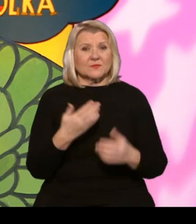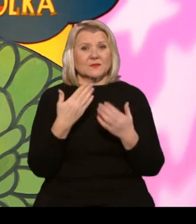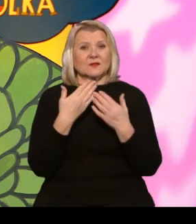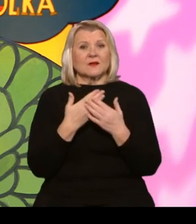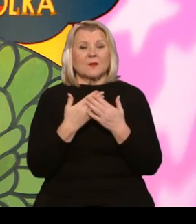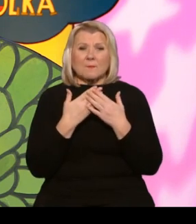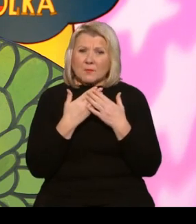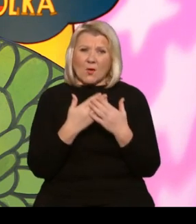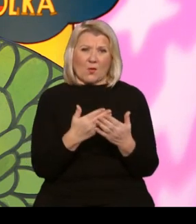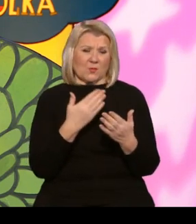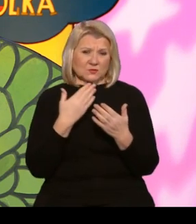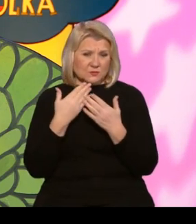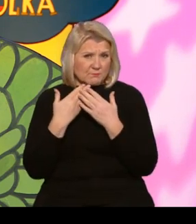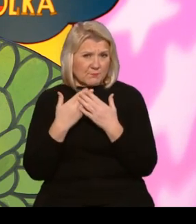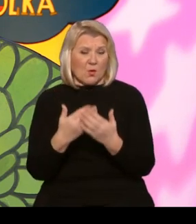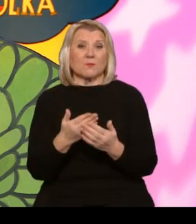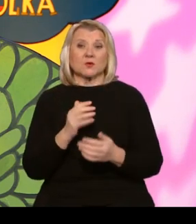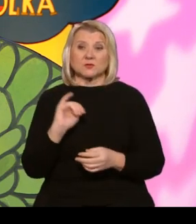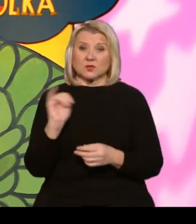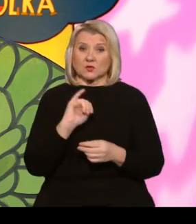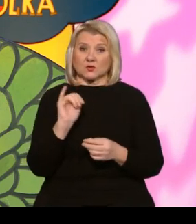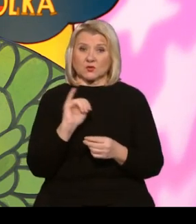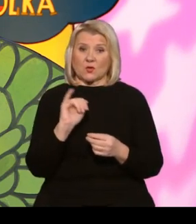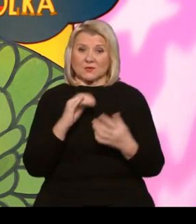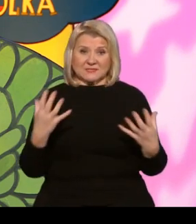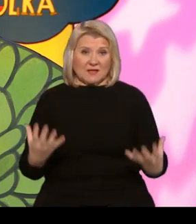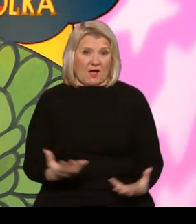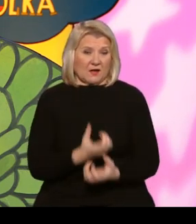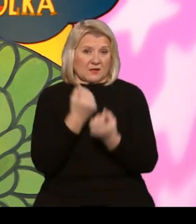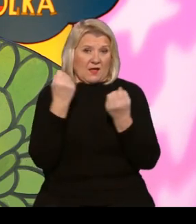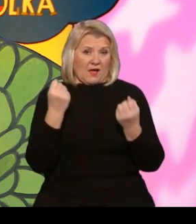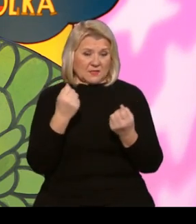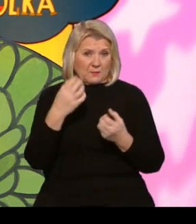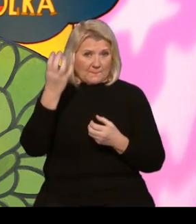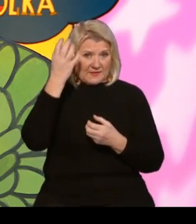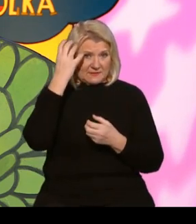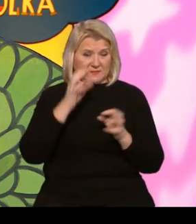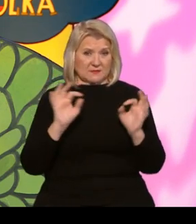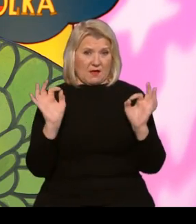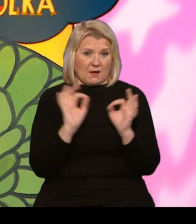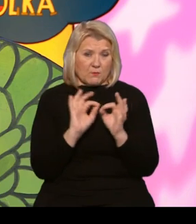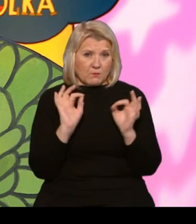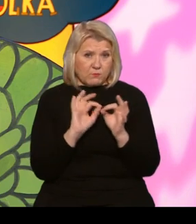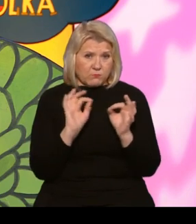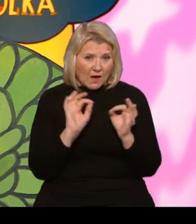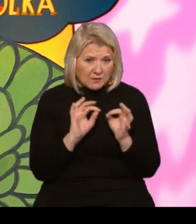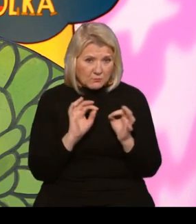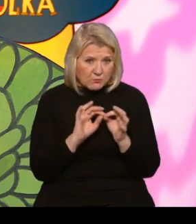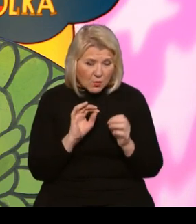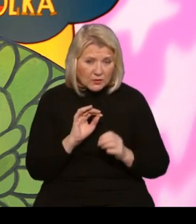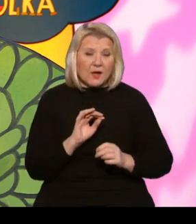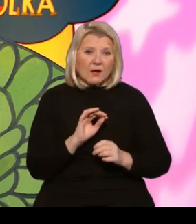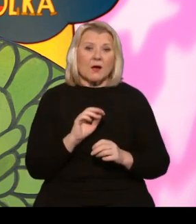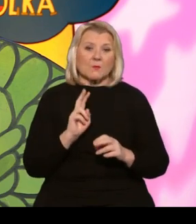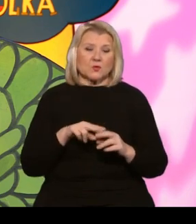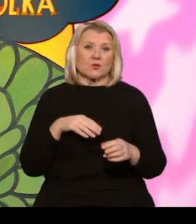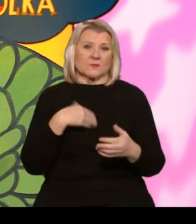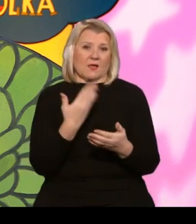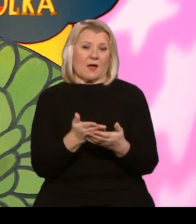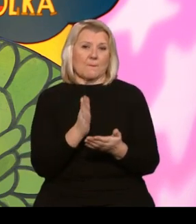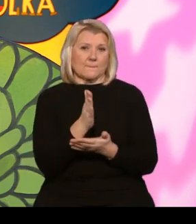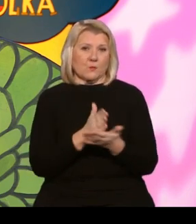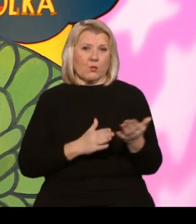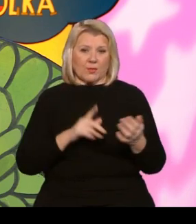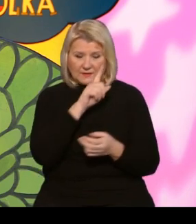z bramborů, kdo zachrání Barboru, princezničku z bramborů. Jsem